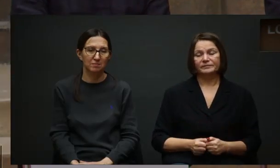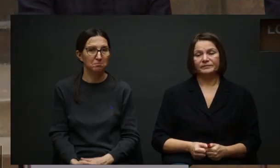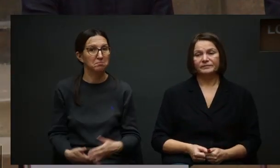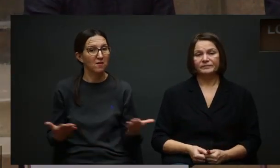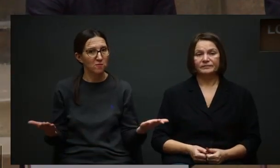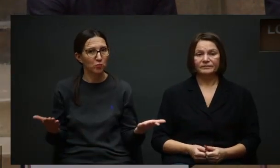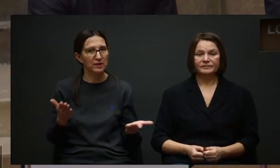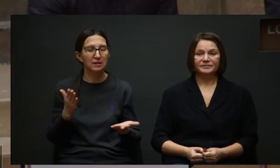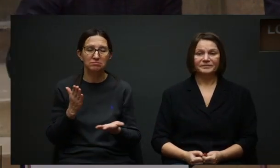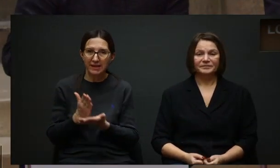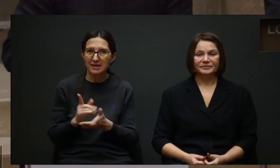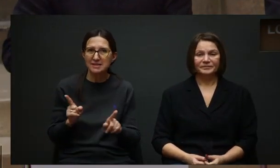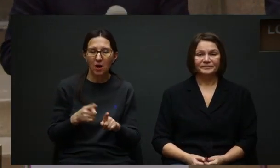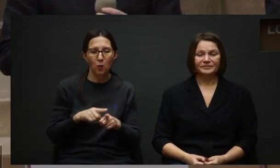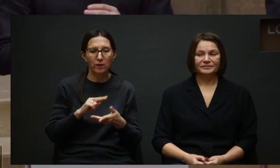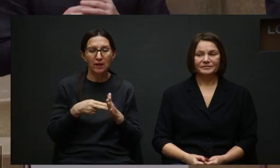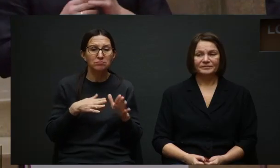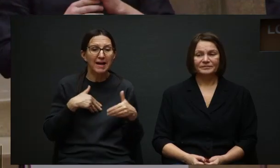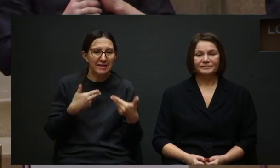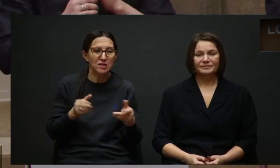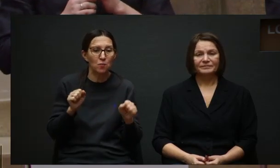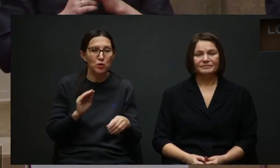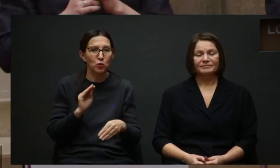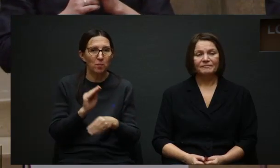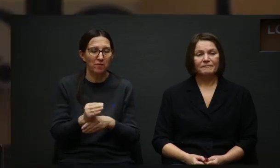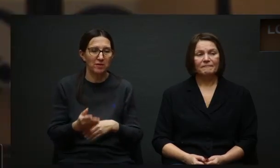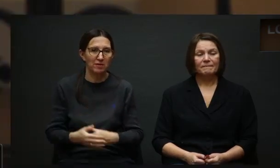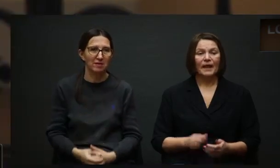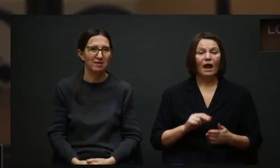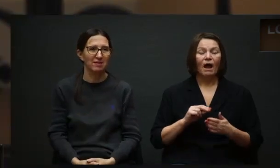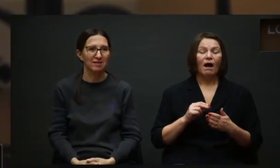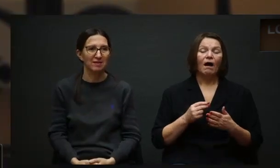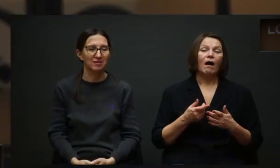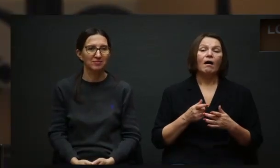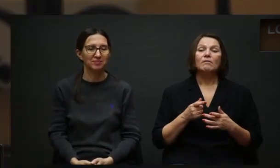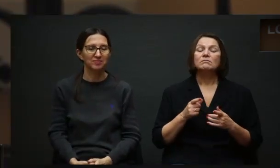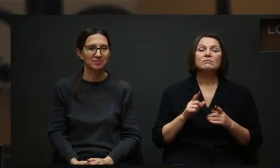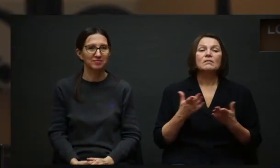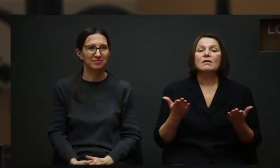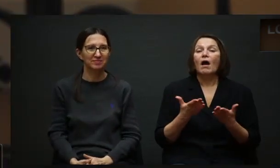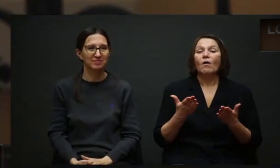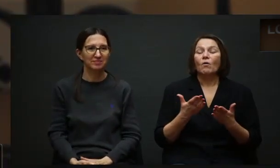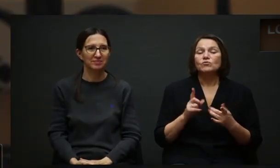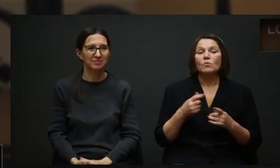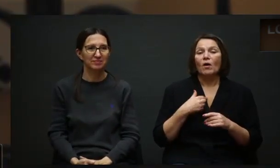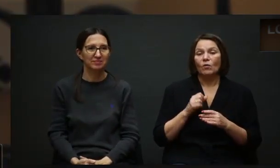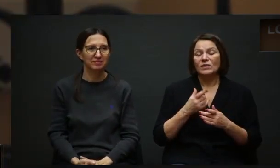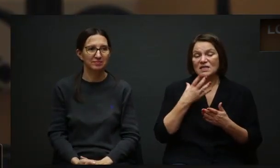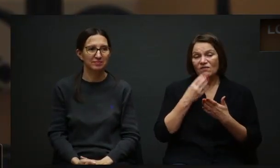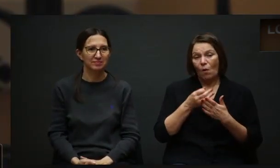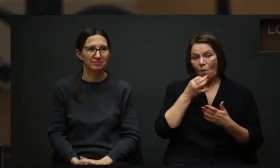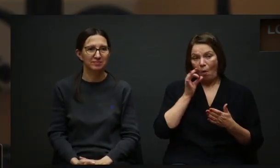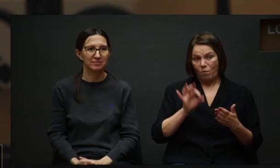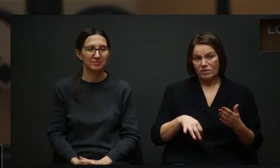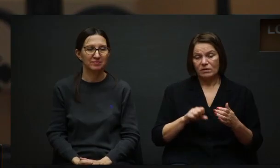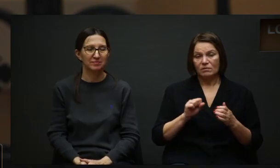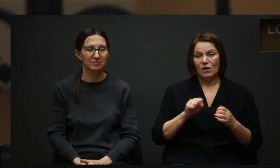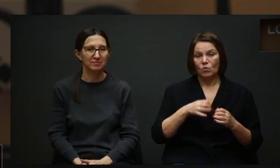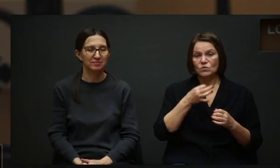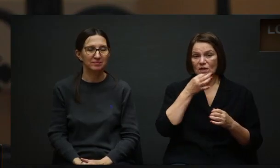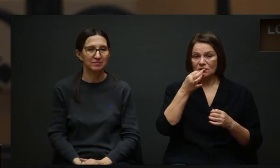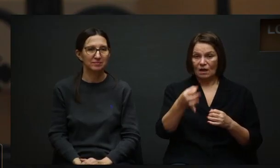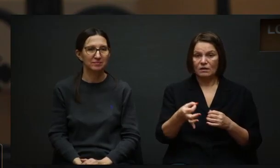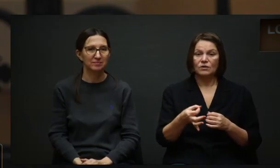Платон, есть какой-то рецепт, который можно добавить к этому? Рецепт? Ну, вот я могу на своем опыте сказать,